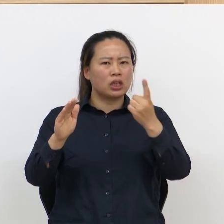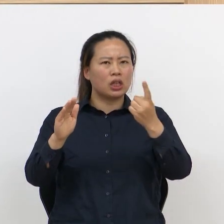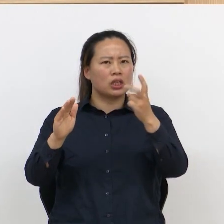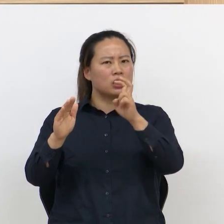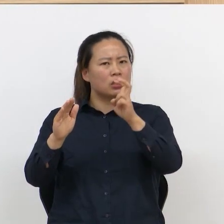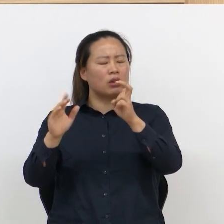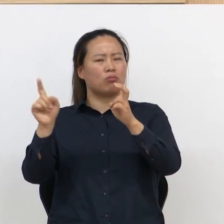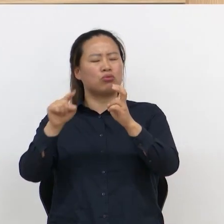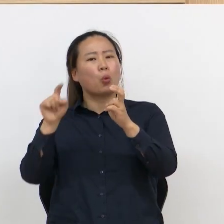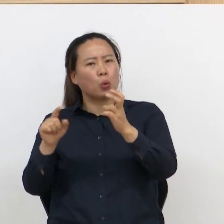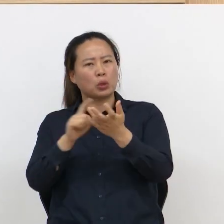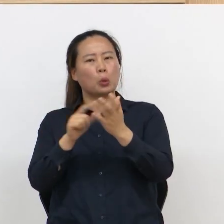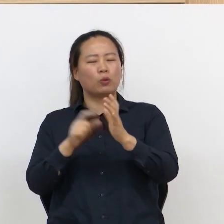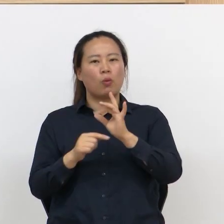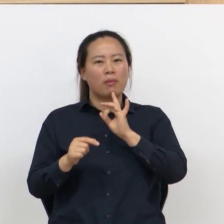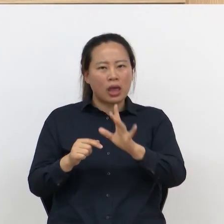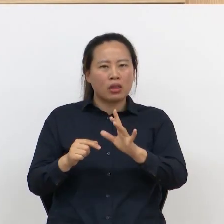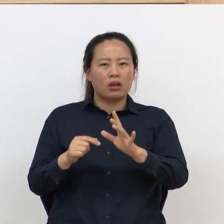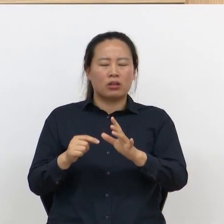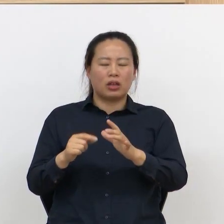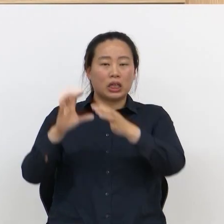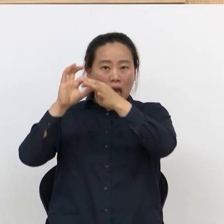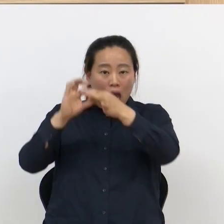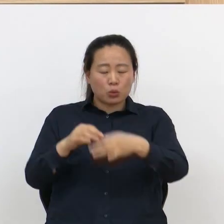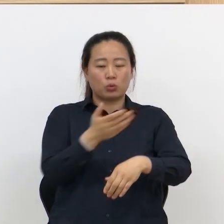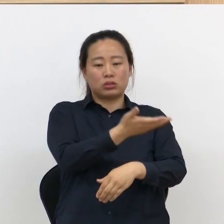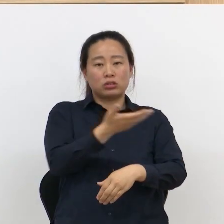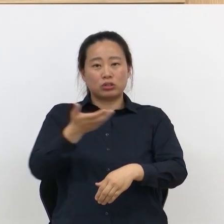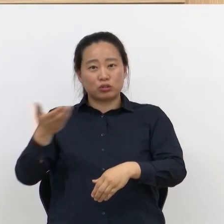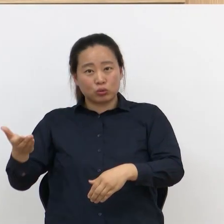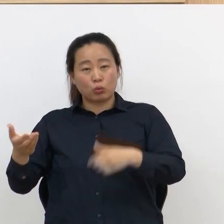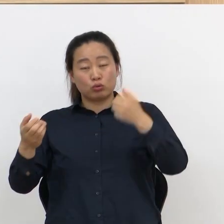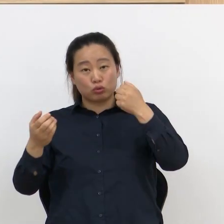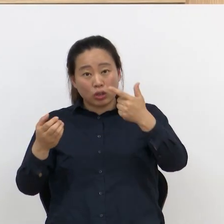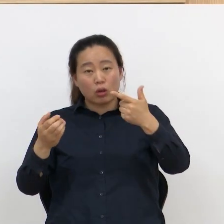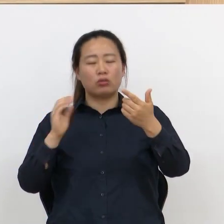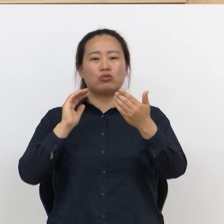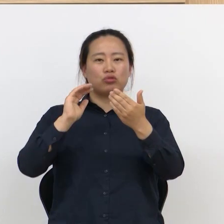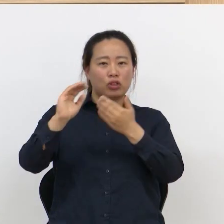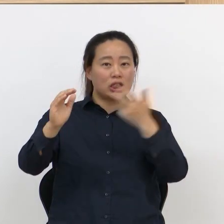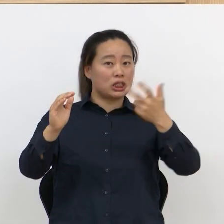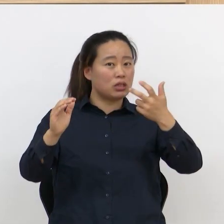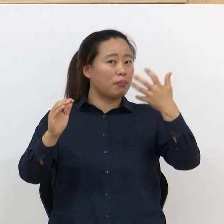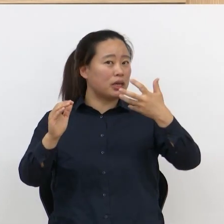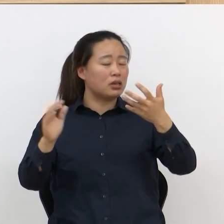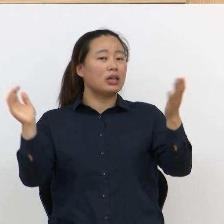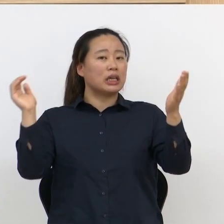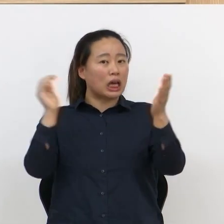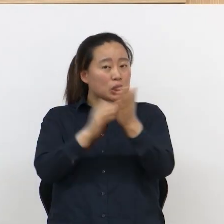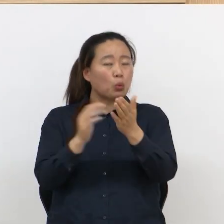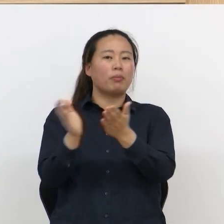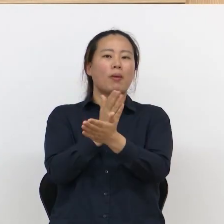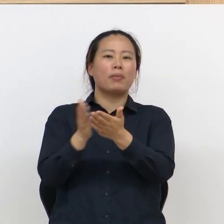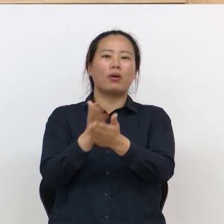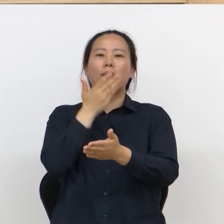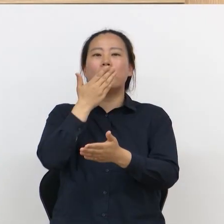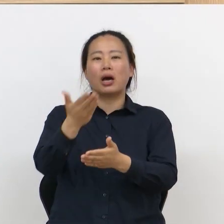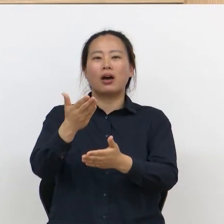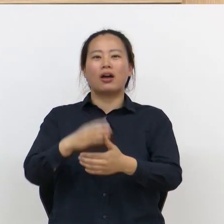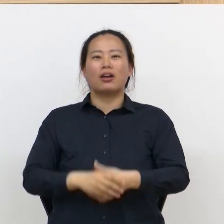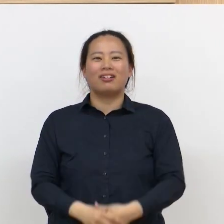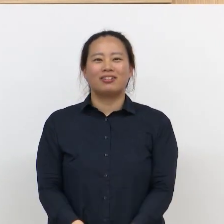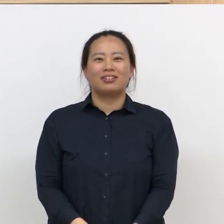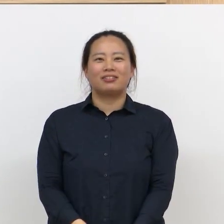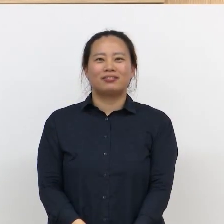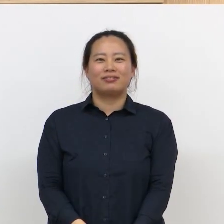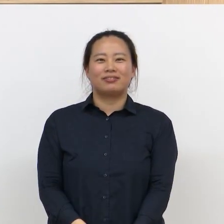이게 한 달 지나면서 10% 좋아져서 한 6개월 지나면 한 7, 80% 정도 변별력을 가지는 그런 청력을 획득할 수 있습니다.